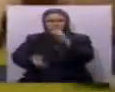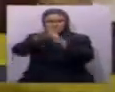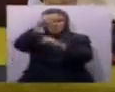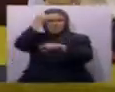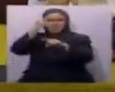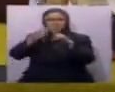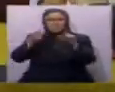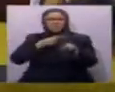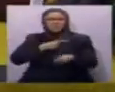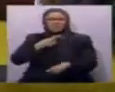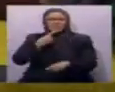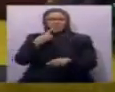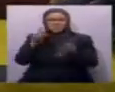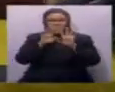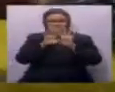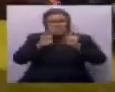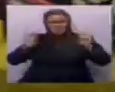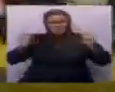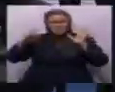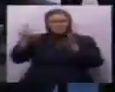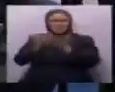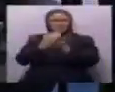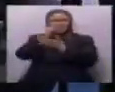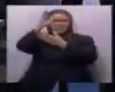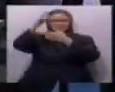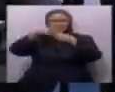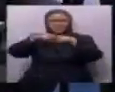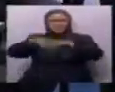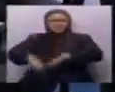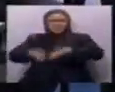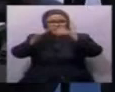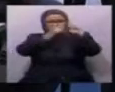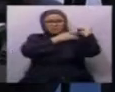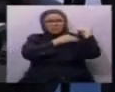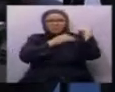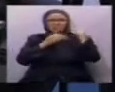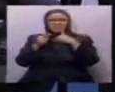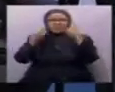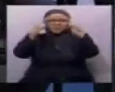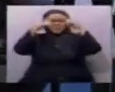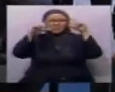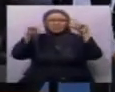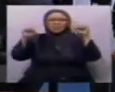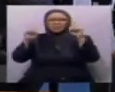Valipuram. Barisan baharu ini akan bergandingan dengan Presiden MOM Dato'